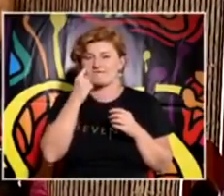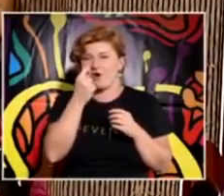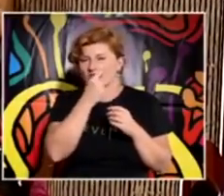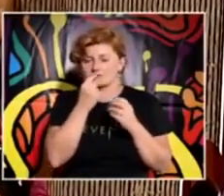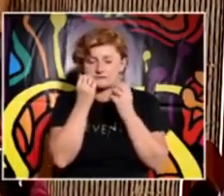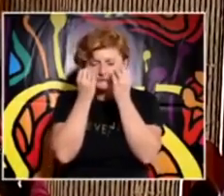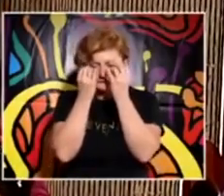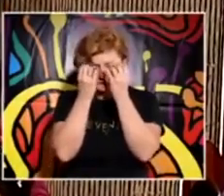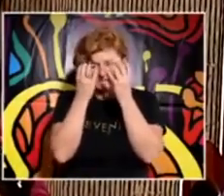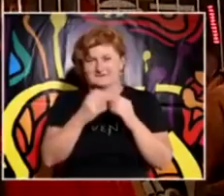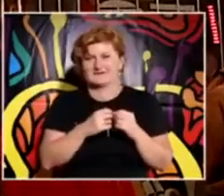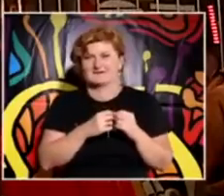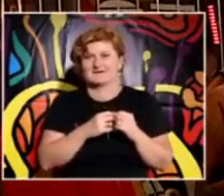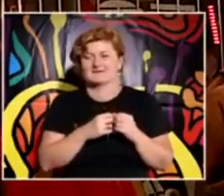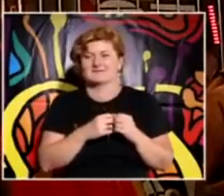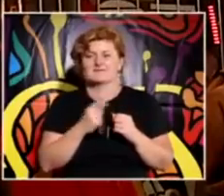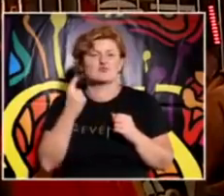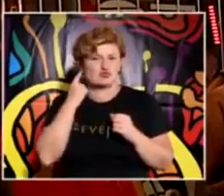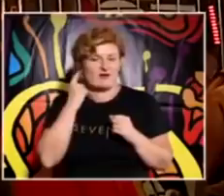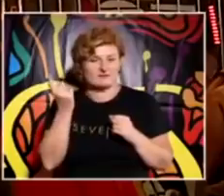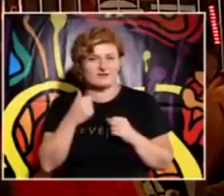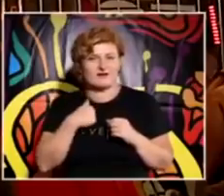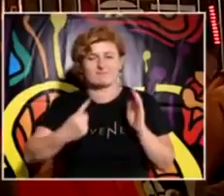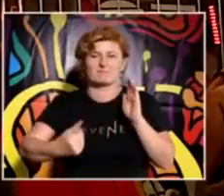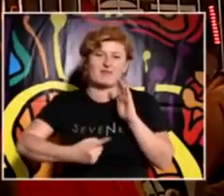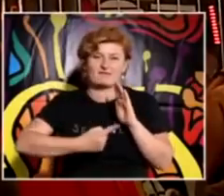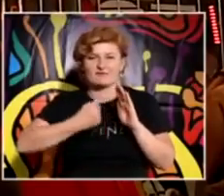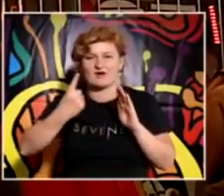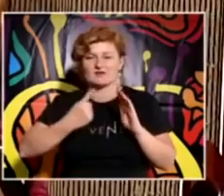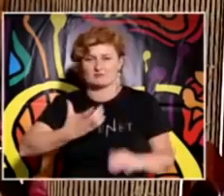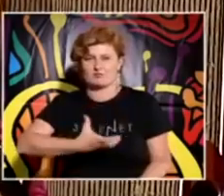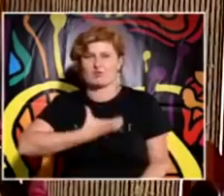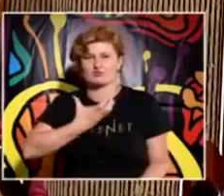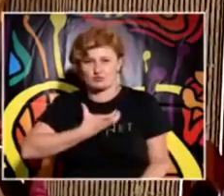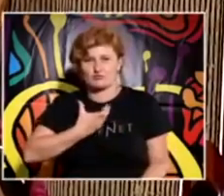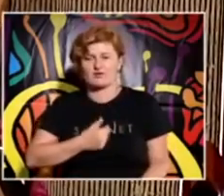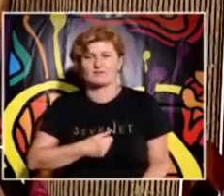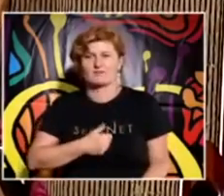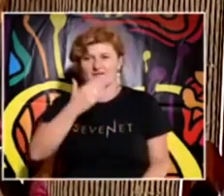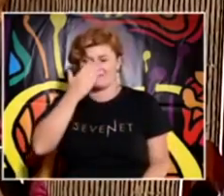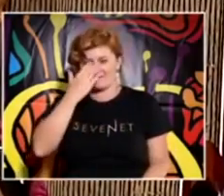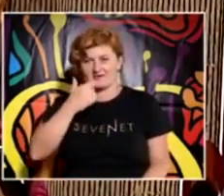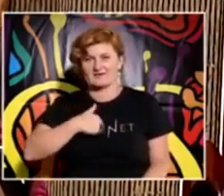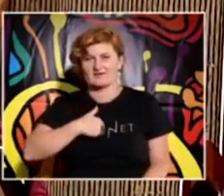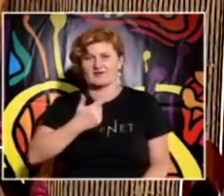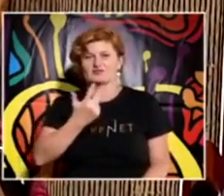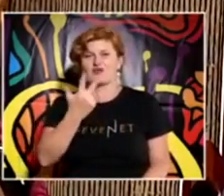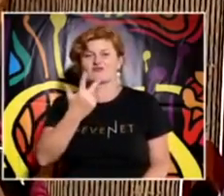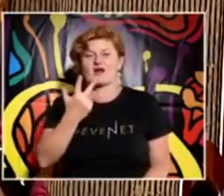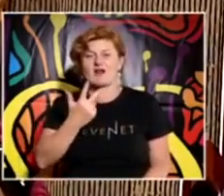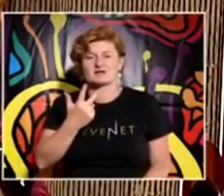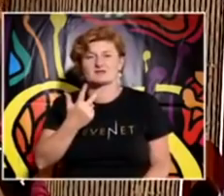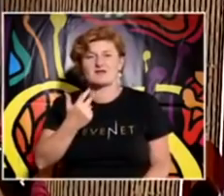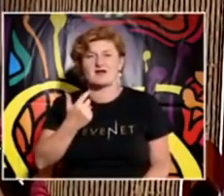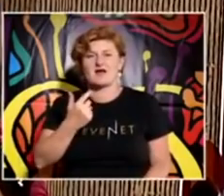W oczy też. I ja pierwszy raz poczułem, co to znaczy, wchodząc do 3. klasy w kolei